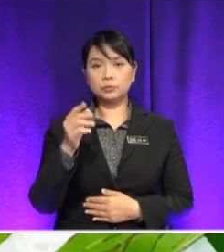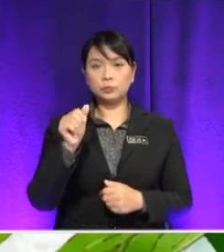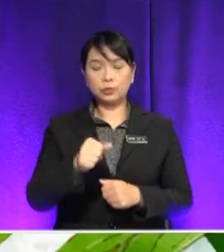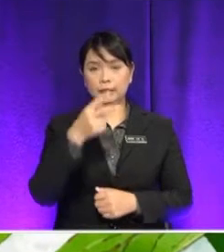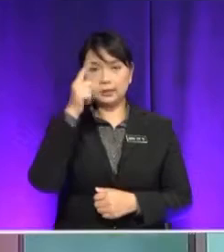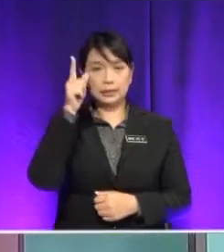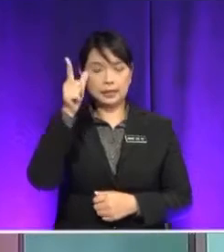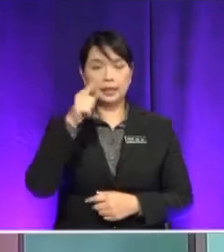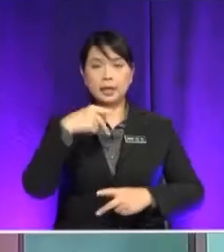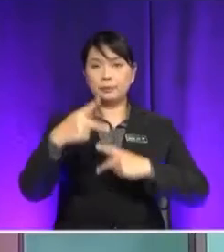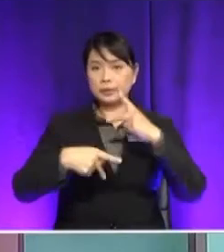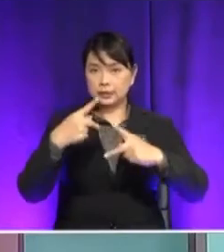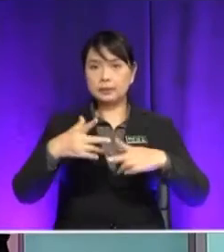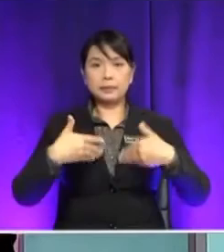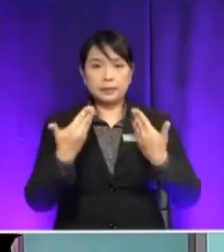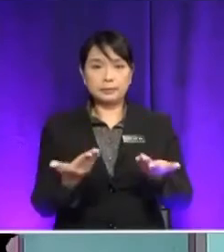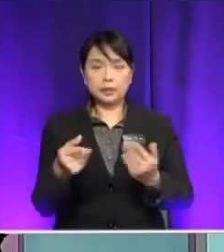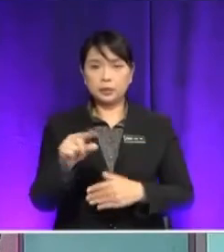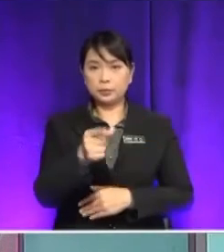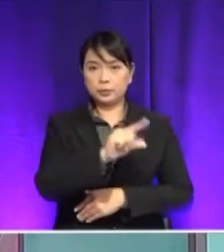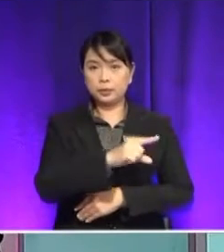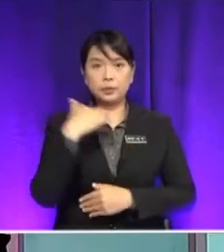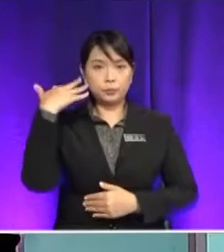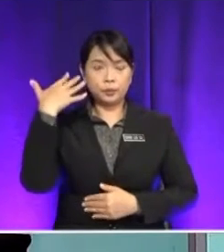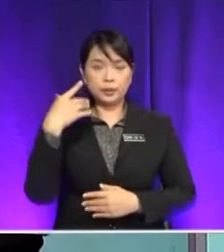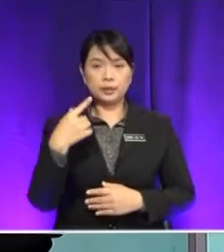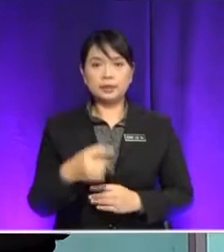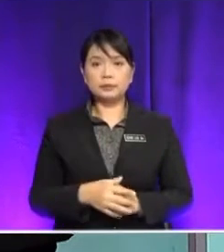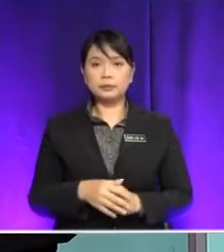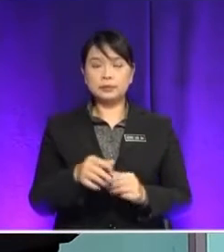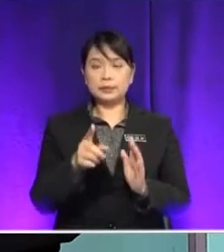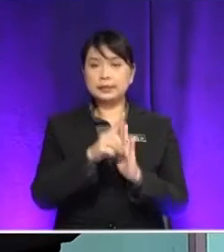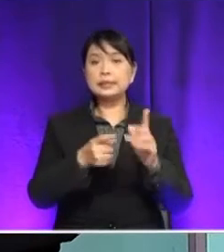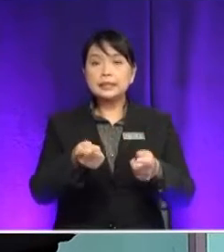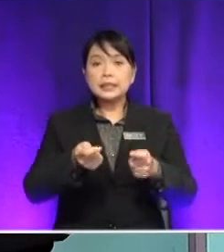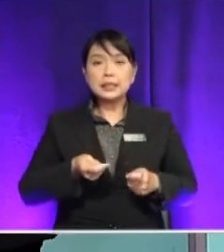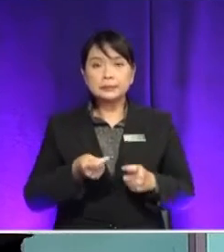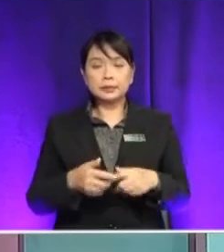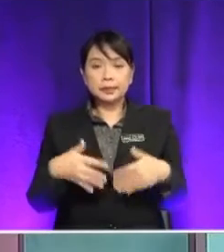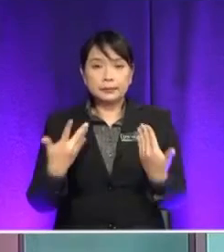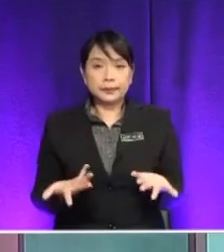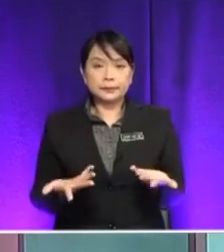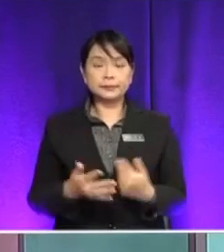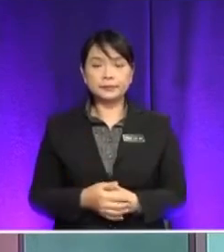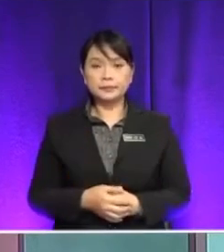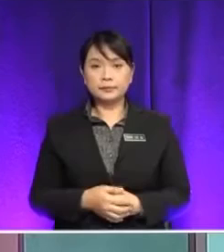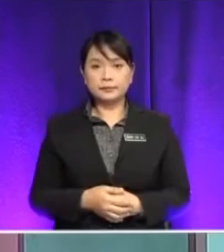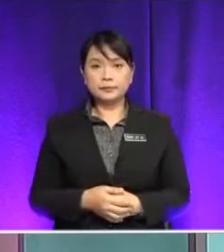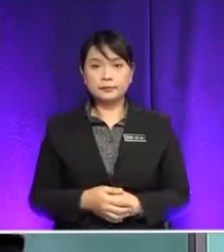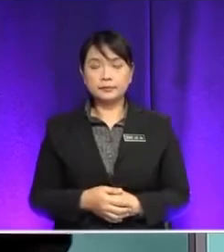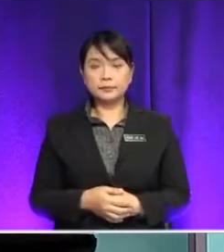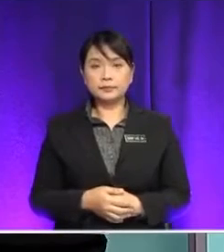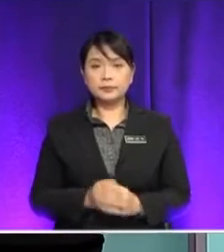Dev Ok prosesnya Bagaimana gelombang bunyi dapat pemancar diterima kali ditengok DC diterima oleh penerima